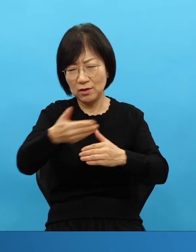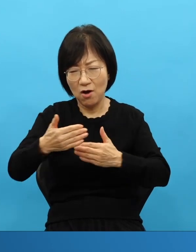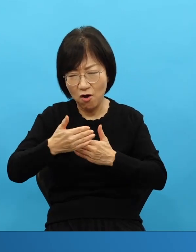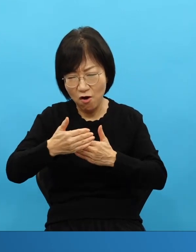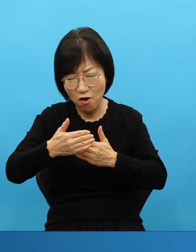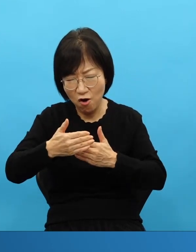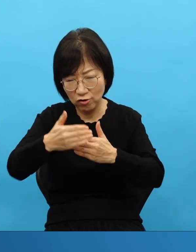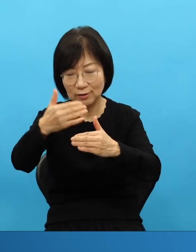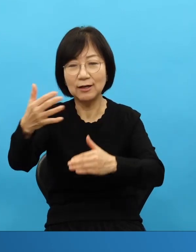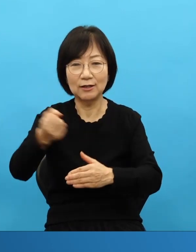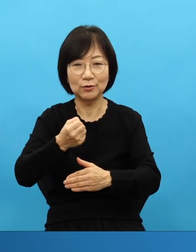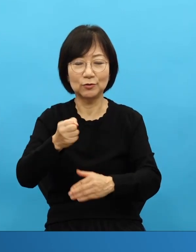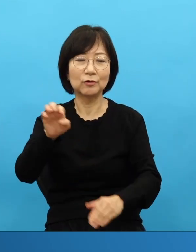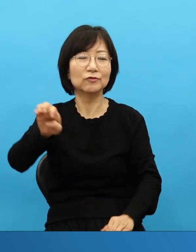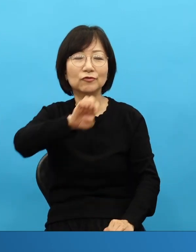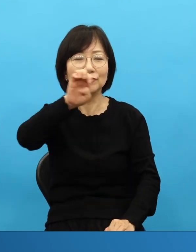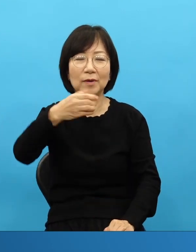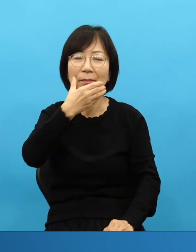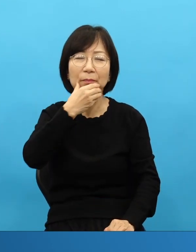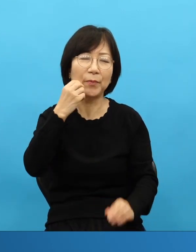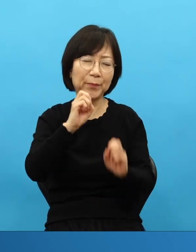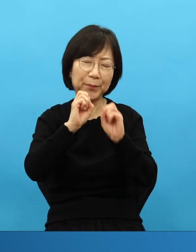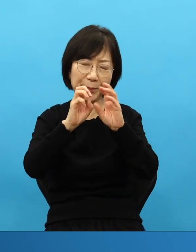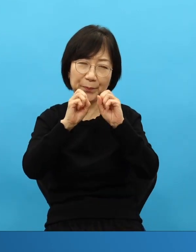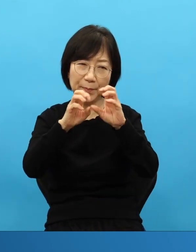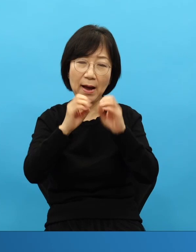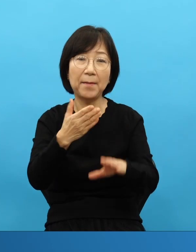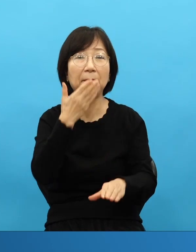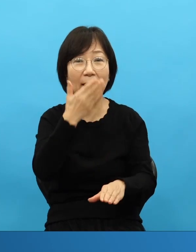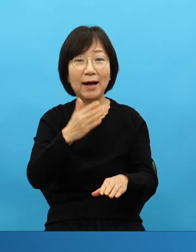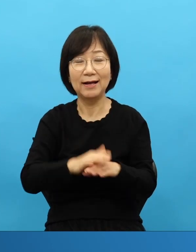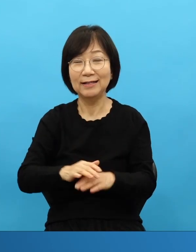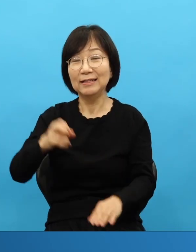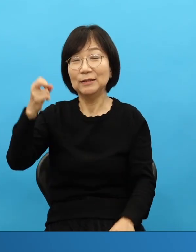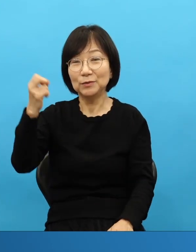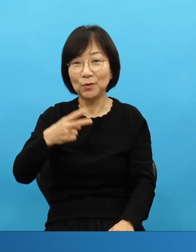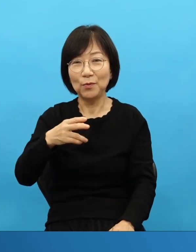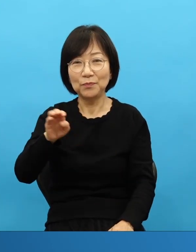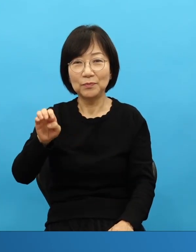the throne's journey. 이 보좌의 이정표로